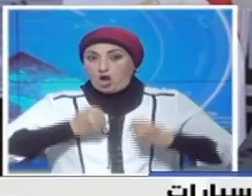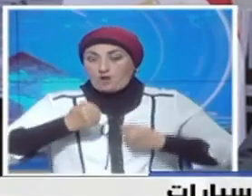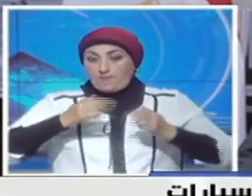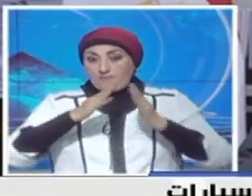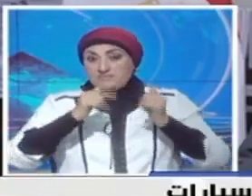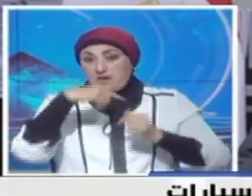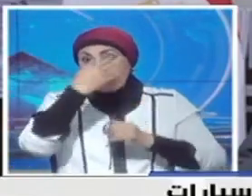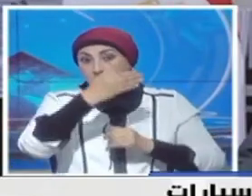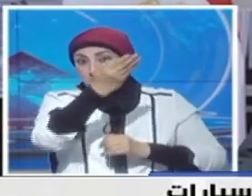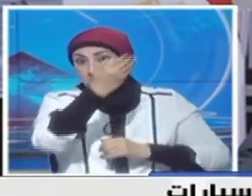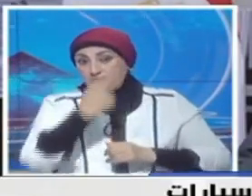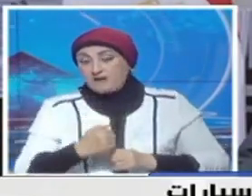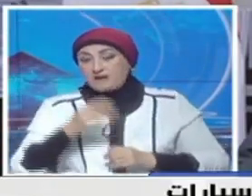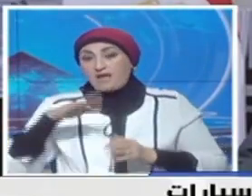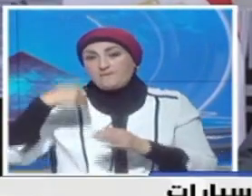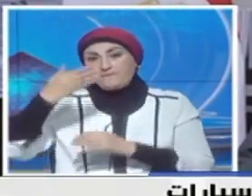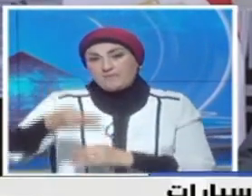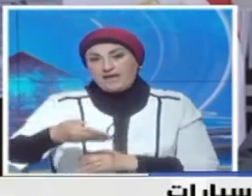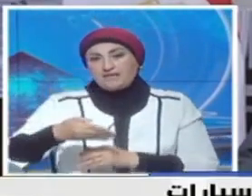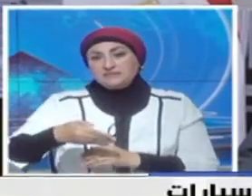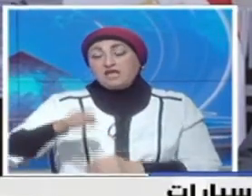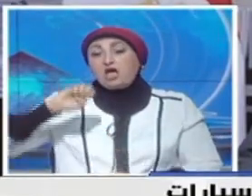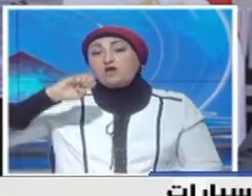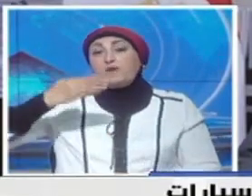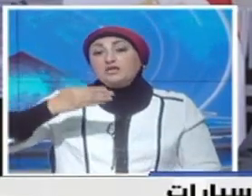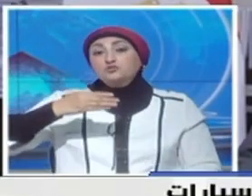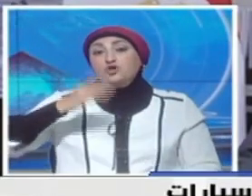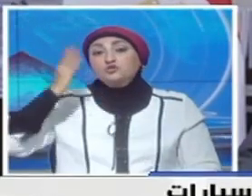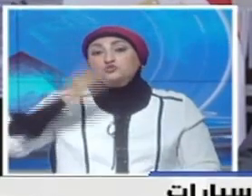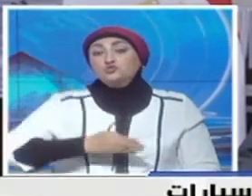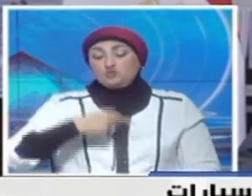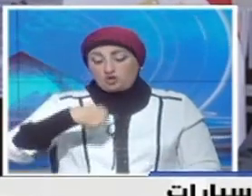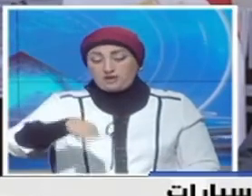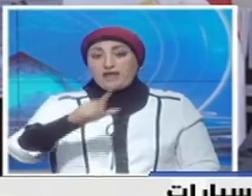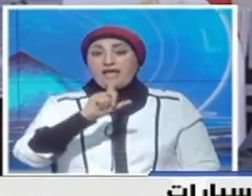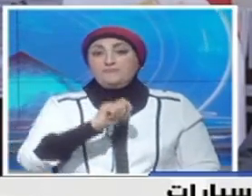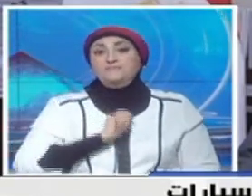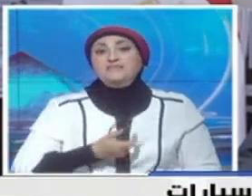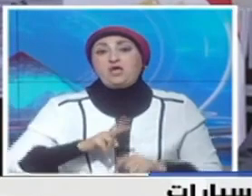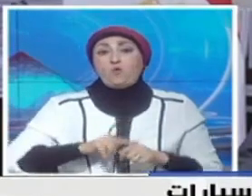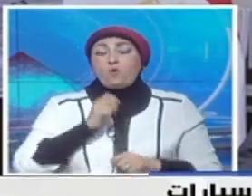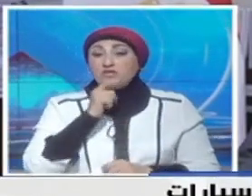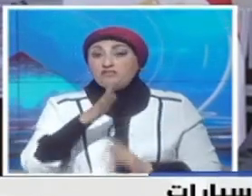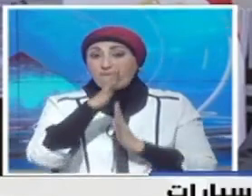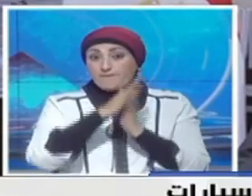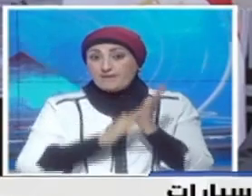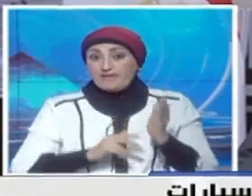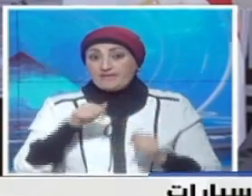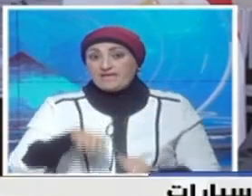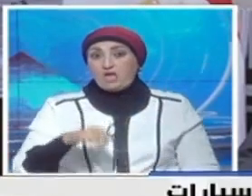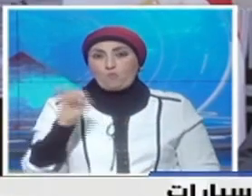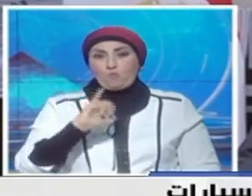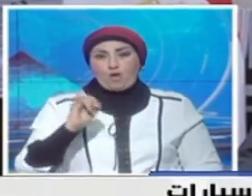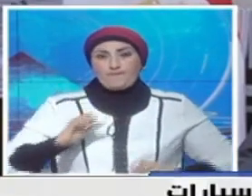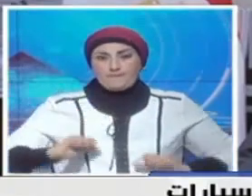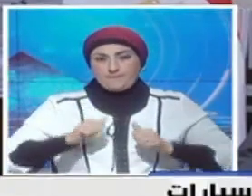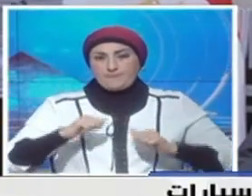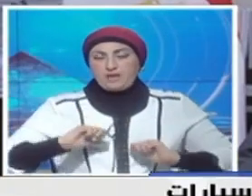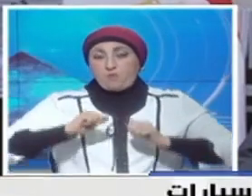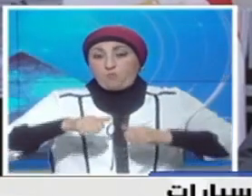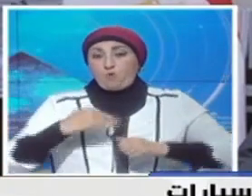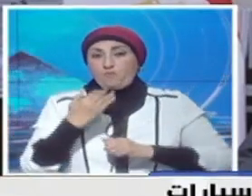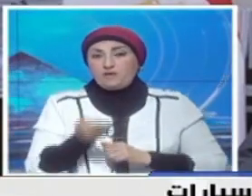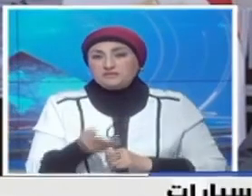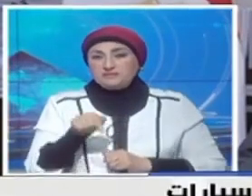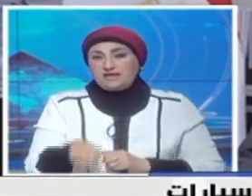استيراد السيارات مرة أخرى بعد 14 من الشهر الجاري. وأضاف أن العبرة في الانضمام